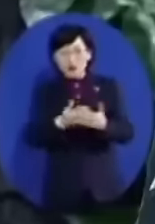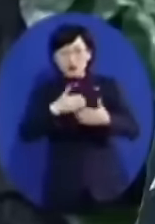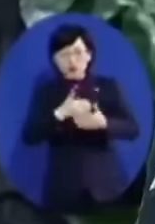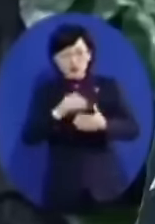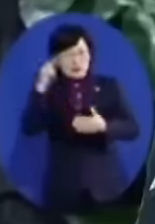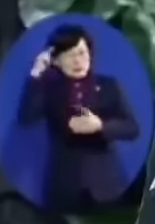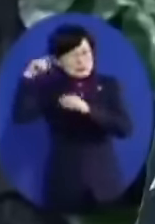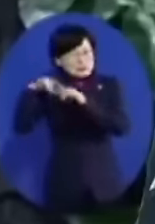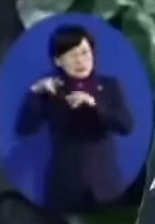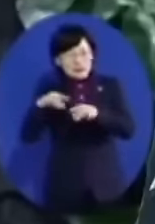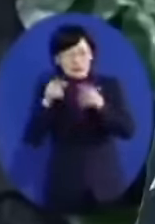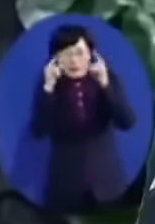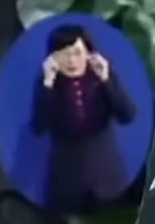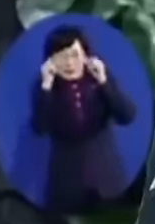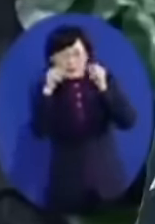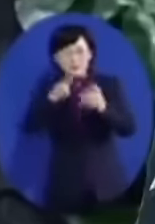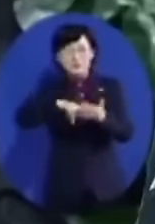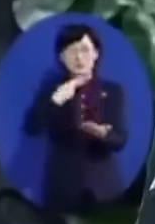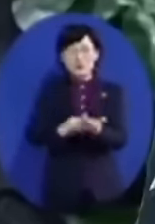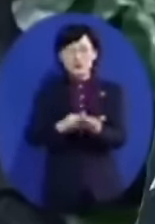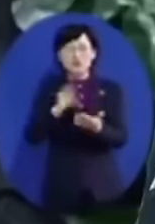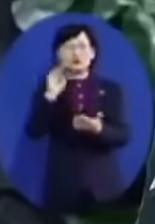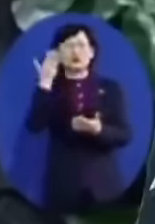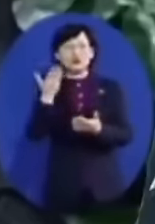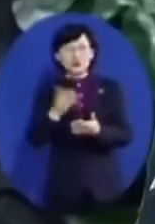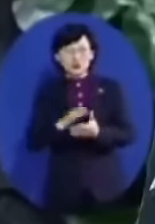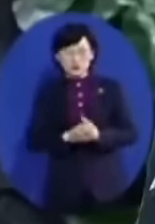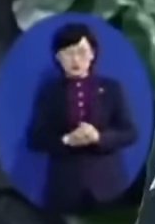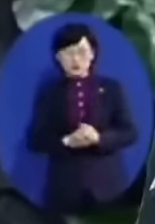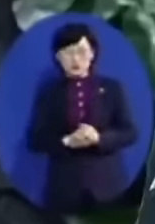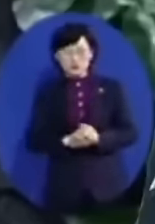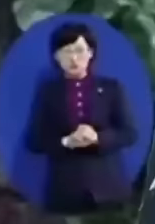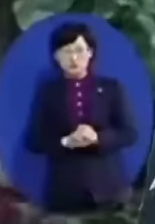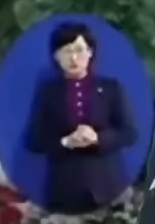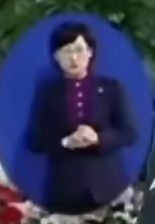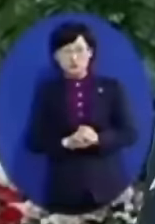불안신경증이 걸리고 잠을 못 자고 쓰러지고 마는 것입니다.